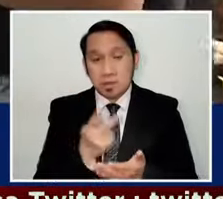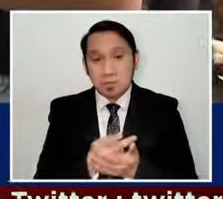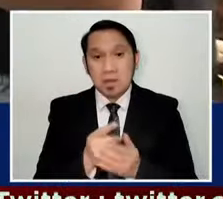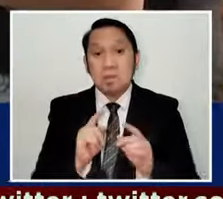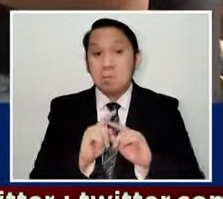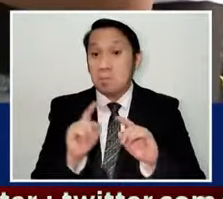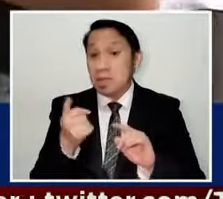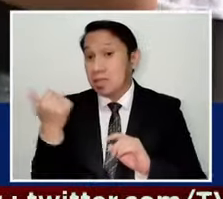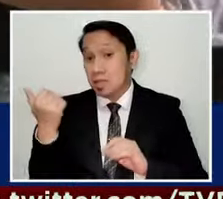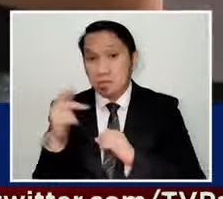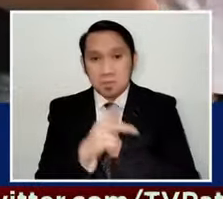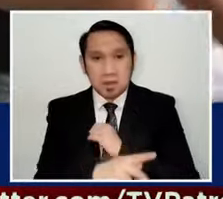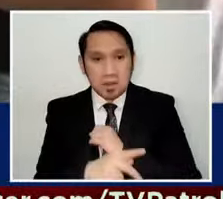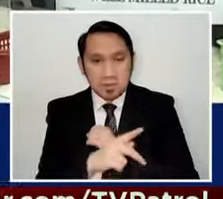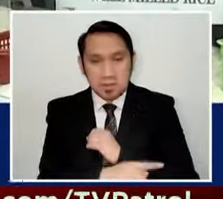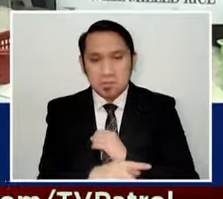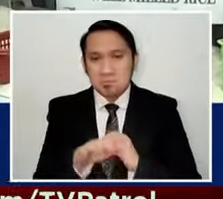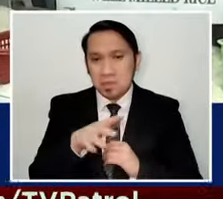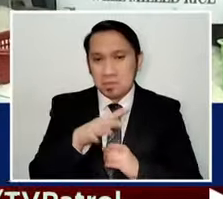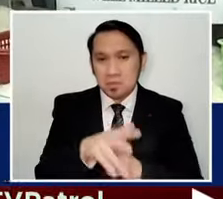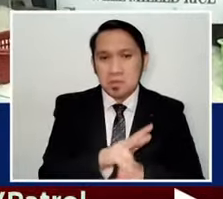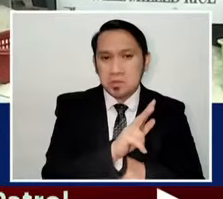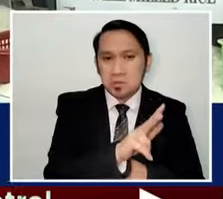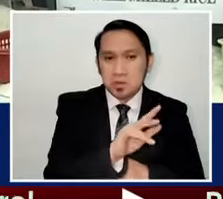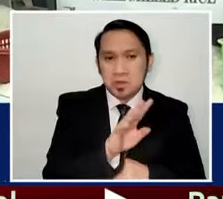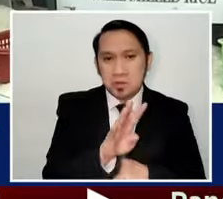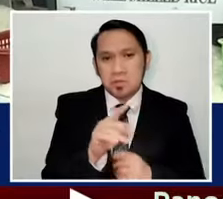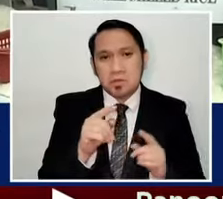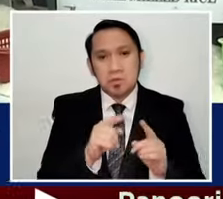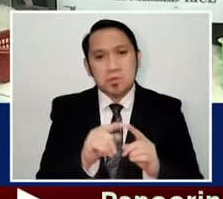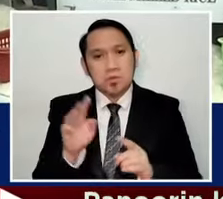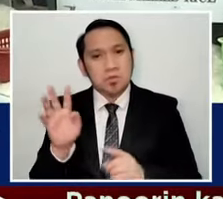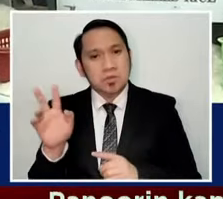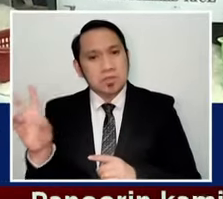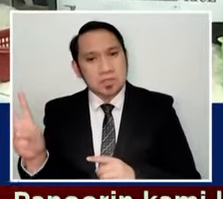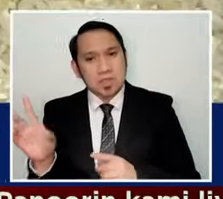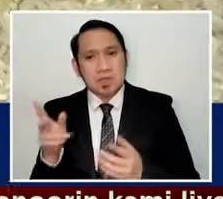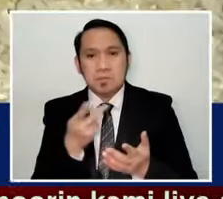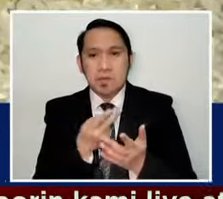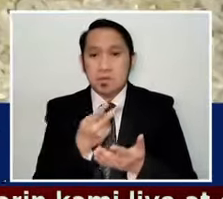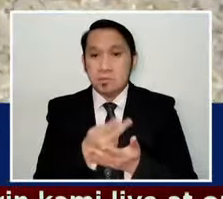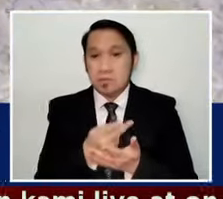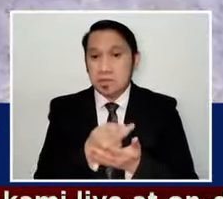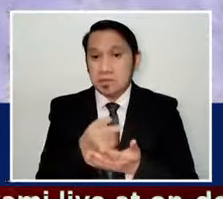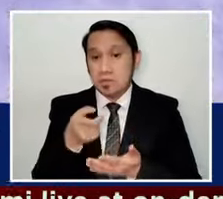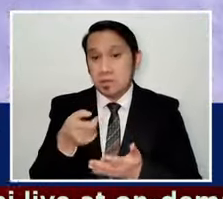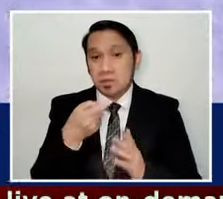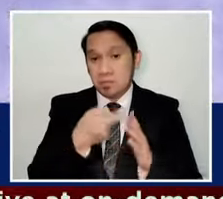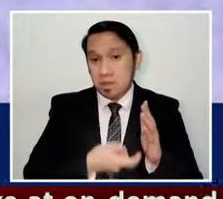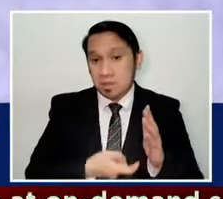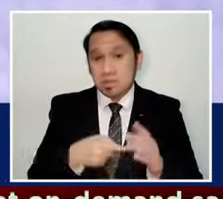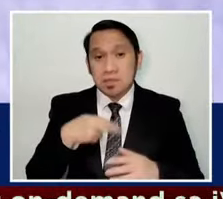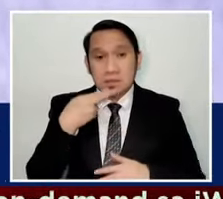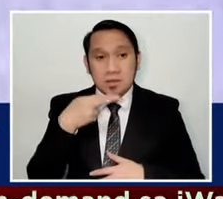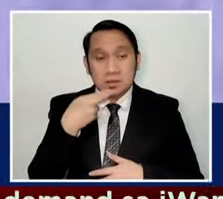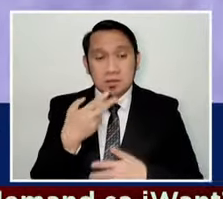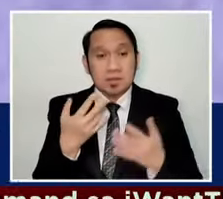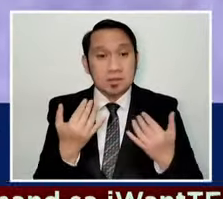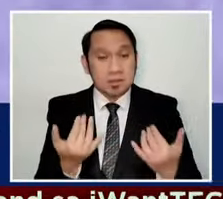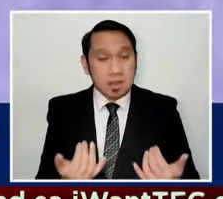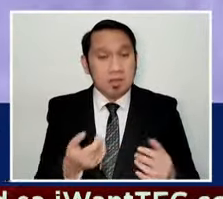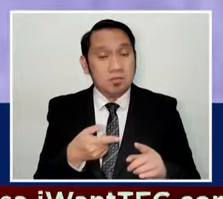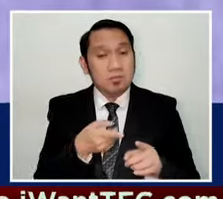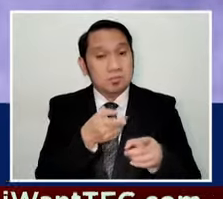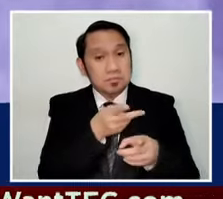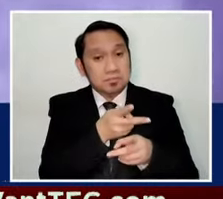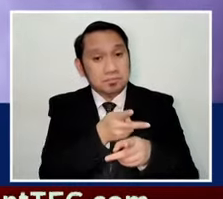probinsya, naglalaro sa 34 hanggang 42 pesos ang presyo ng bigas. Sa monitoring ng Department of Agriculture o